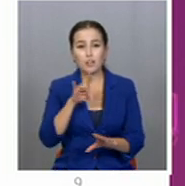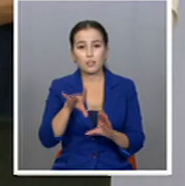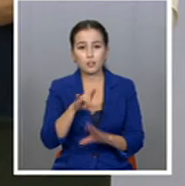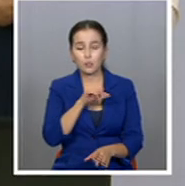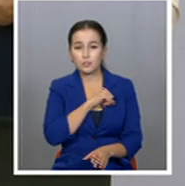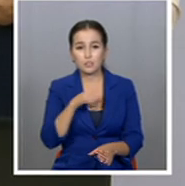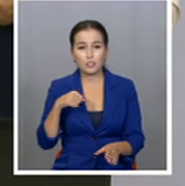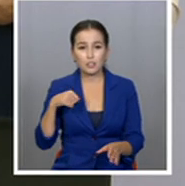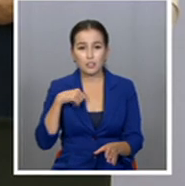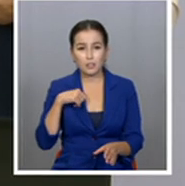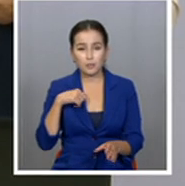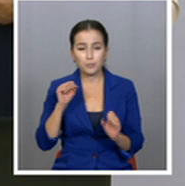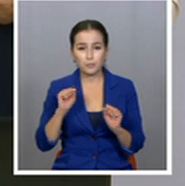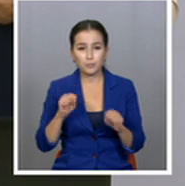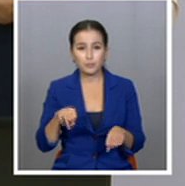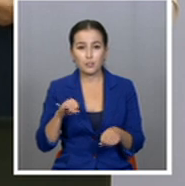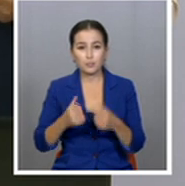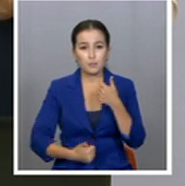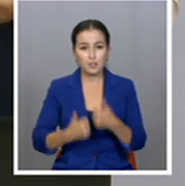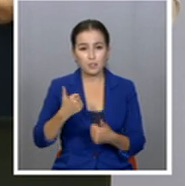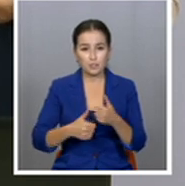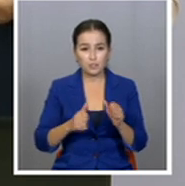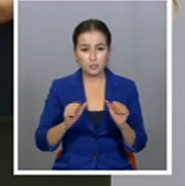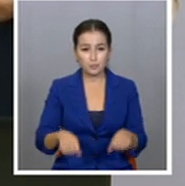мен бәсекелестік.